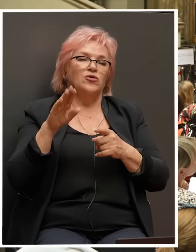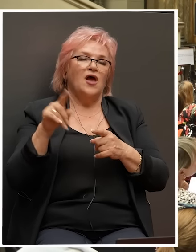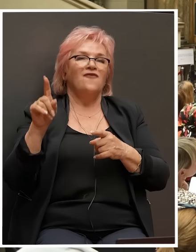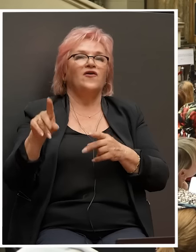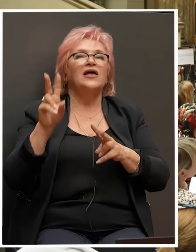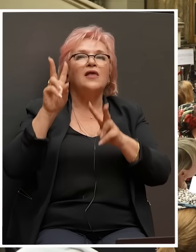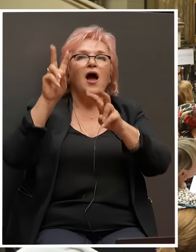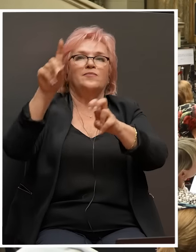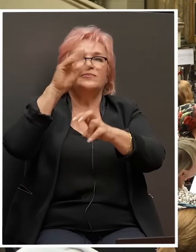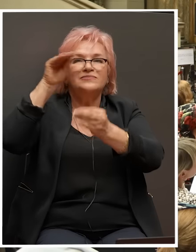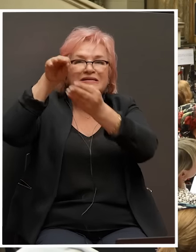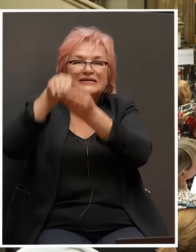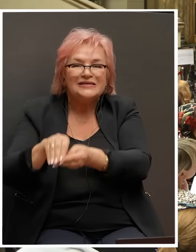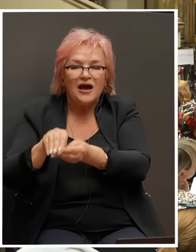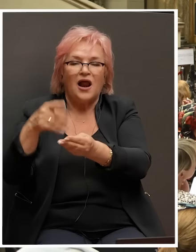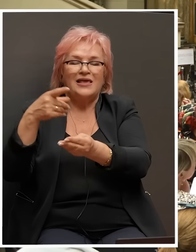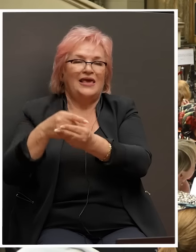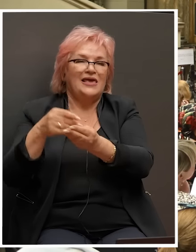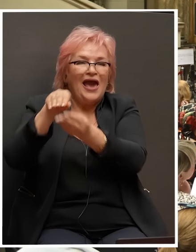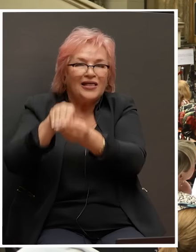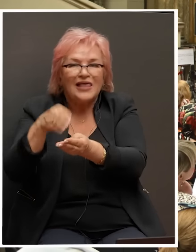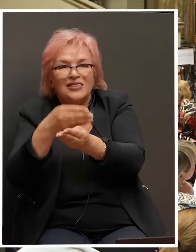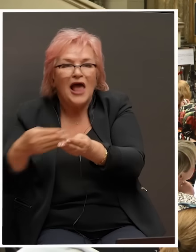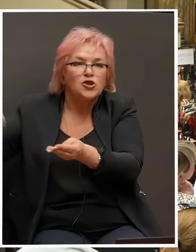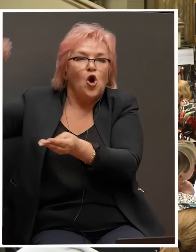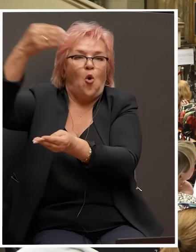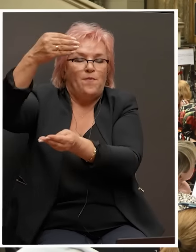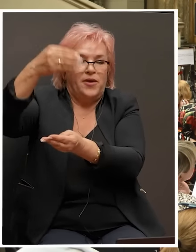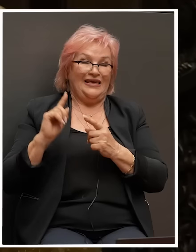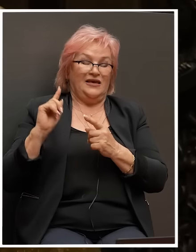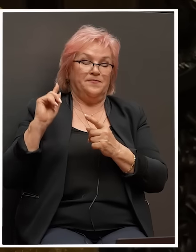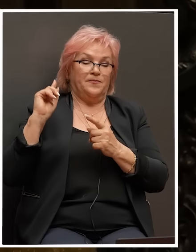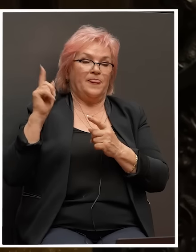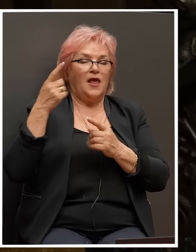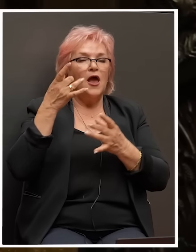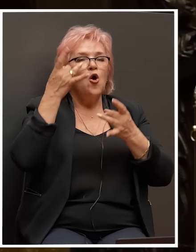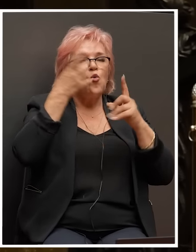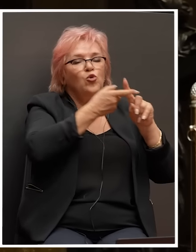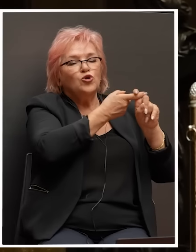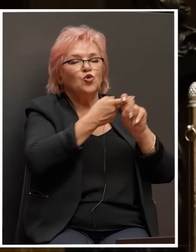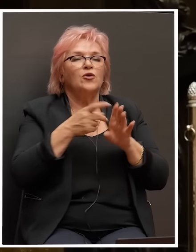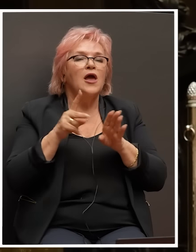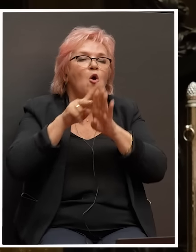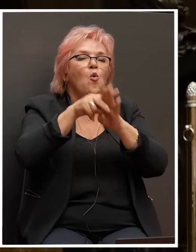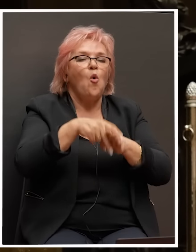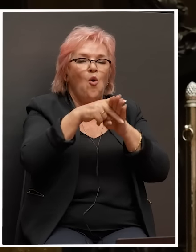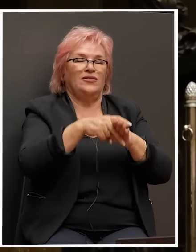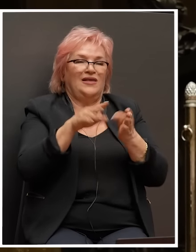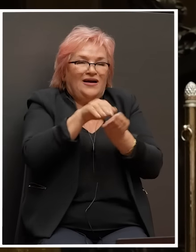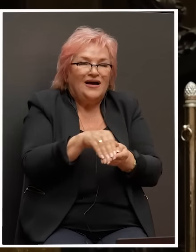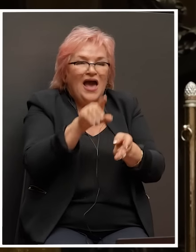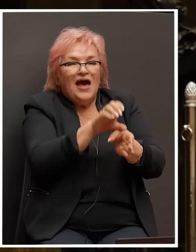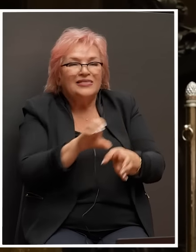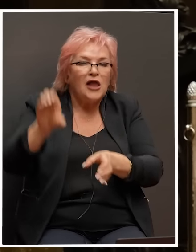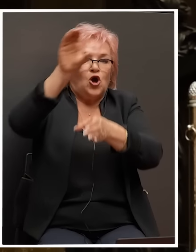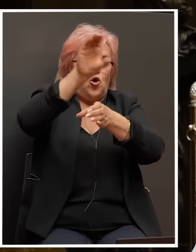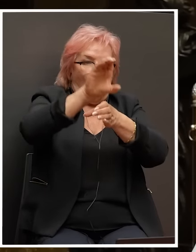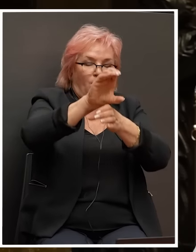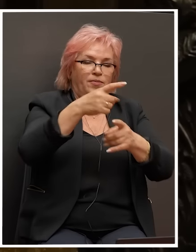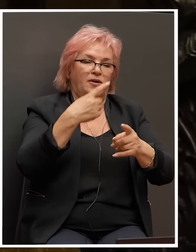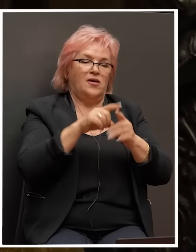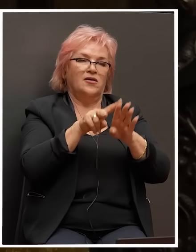обозначение захоронения, это надгробие. И они выезжают из культуры конных надгробий, один из которых, например,